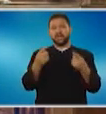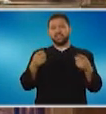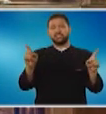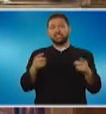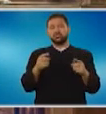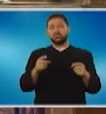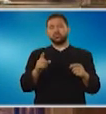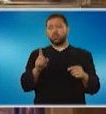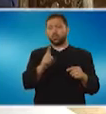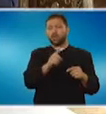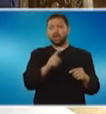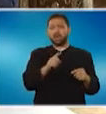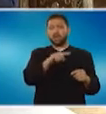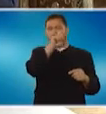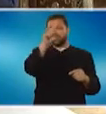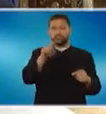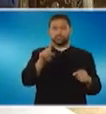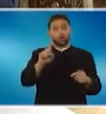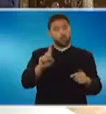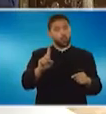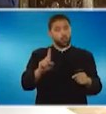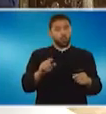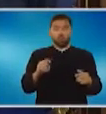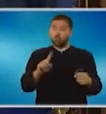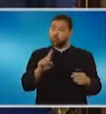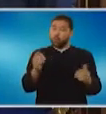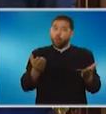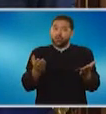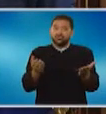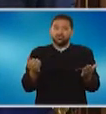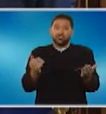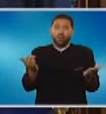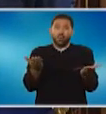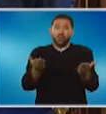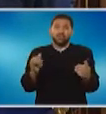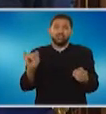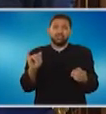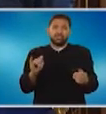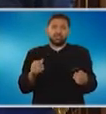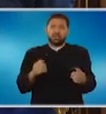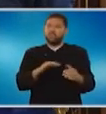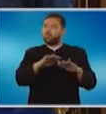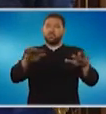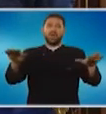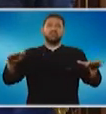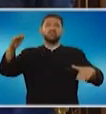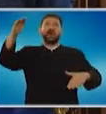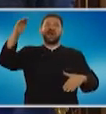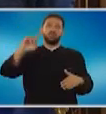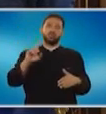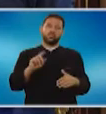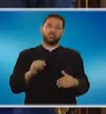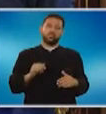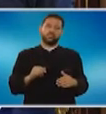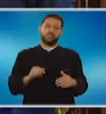oricine? Nu, atenție, nu oricine, când spunem oricine, acum avem așa o plajă atât de largă,